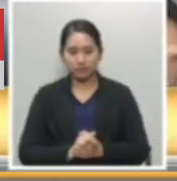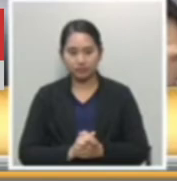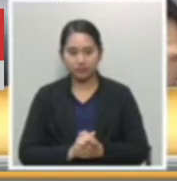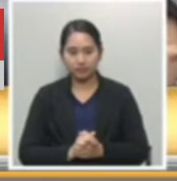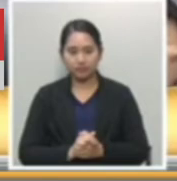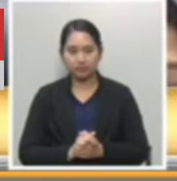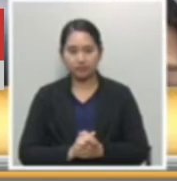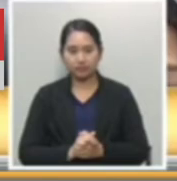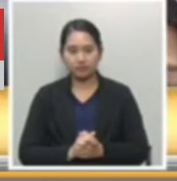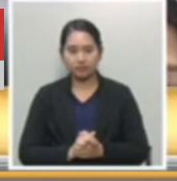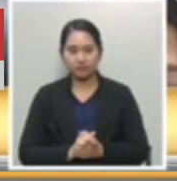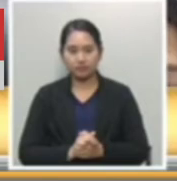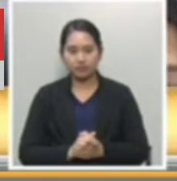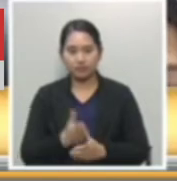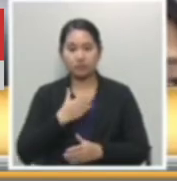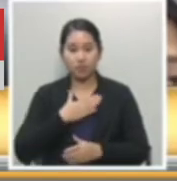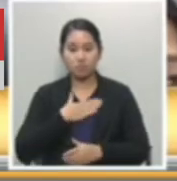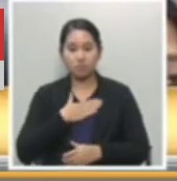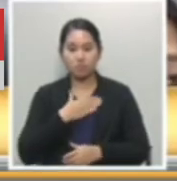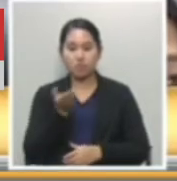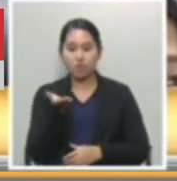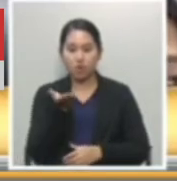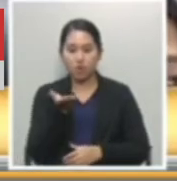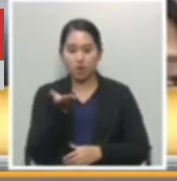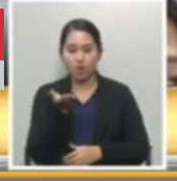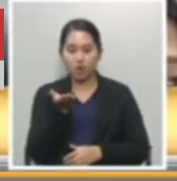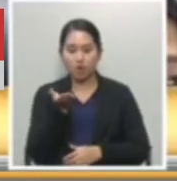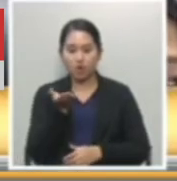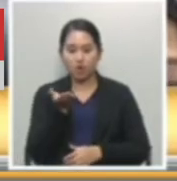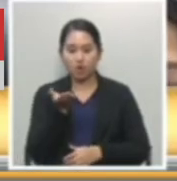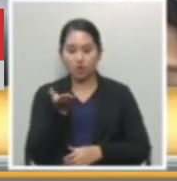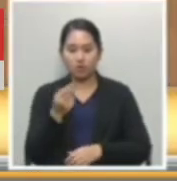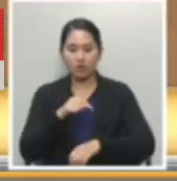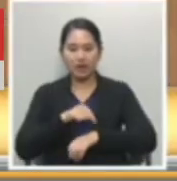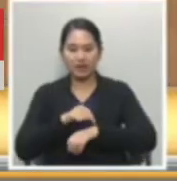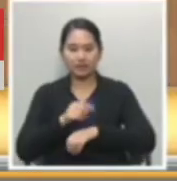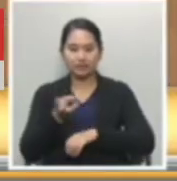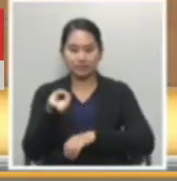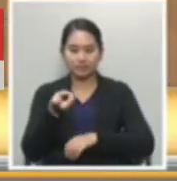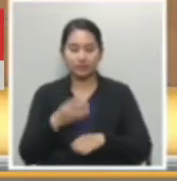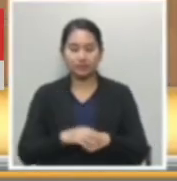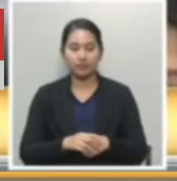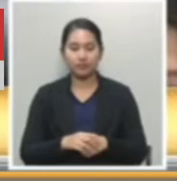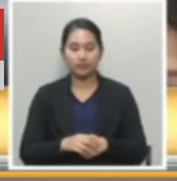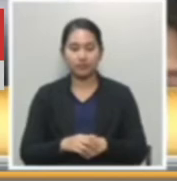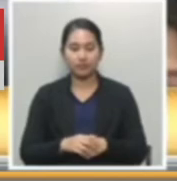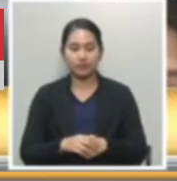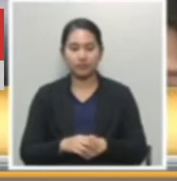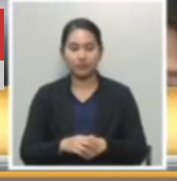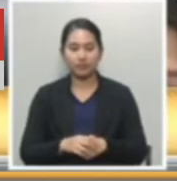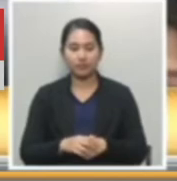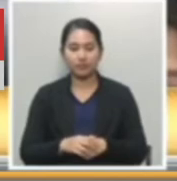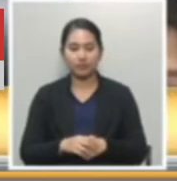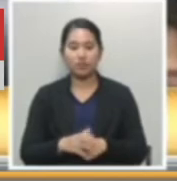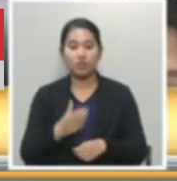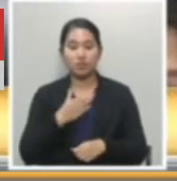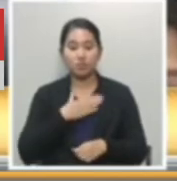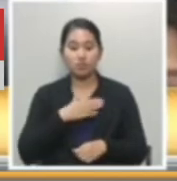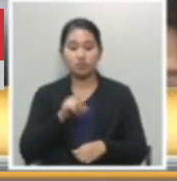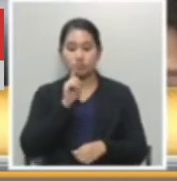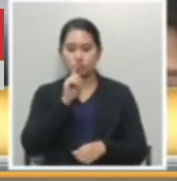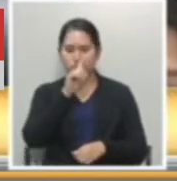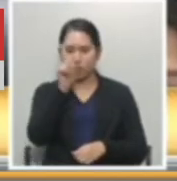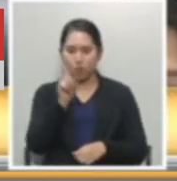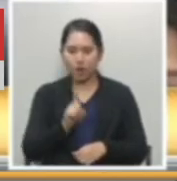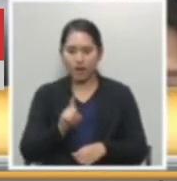าตใช้เวลาของพรรคเพื่อไทยครับ โอเคครับ ท่านประธานครับผมมีข้อสังเกตเกี่ยวกับวงเงิน